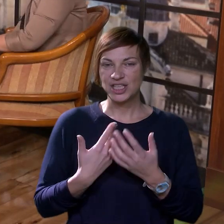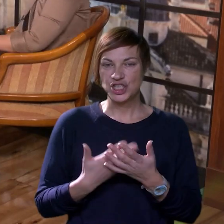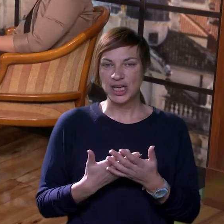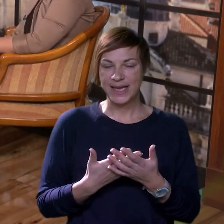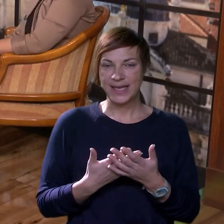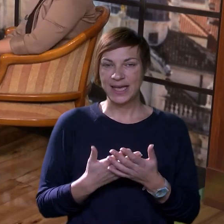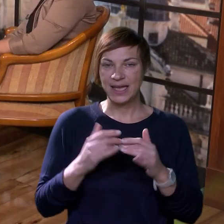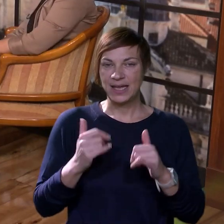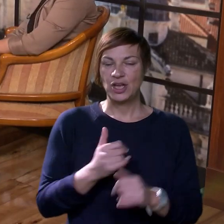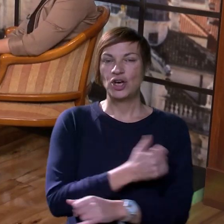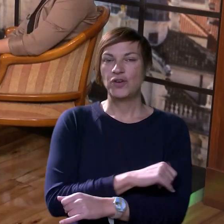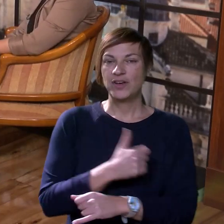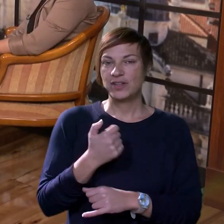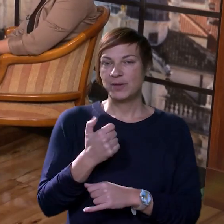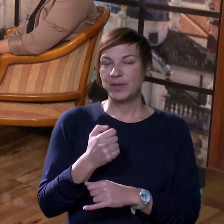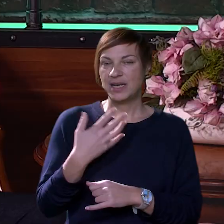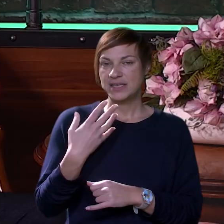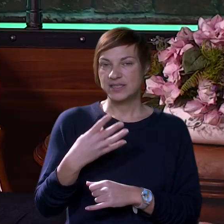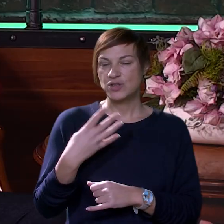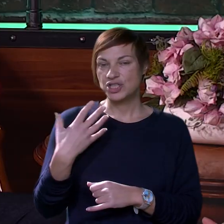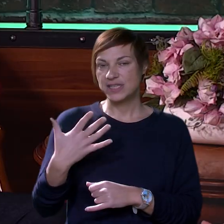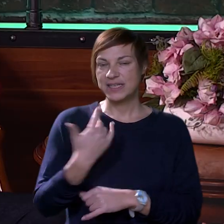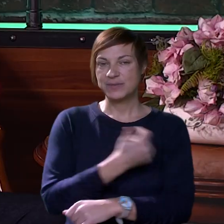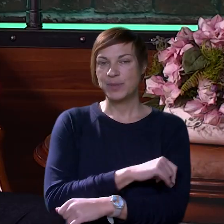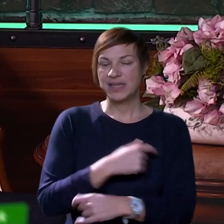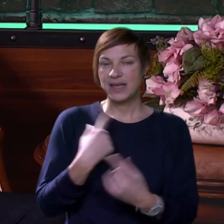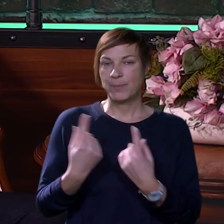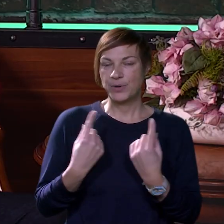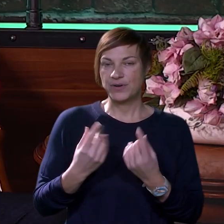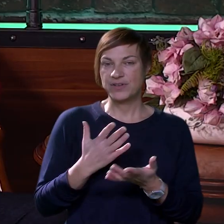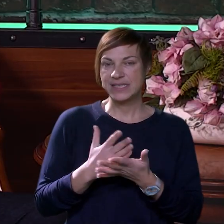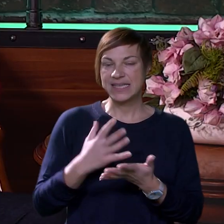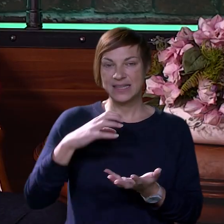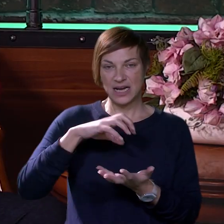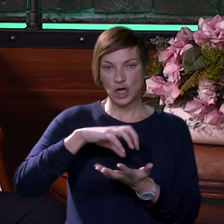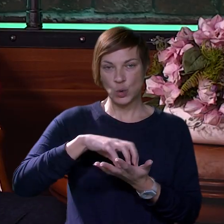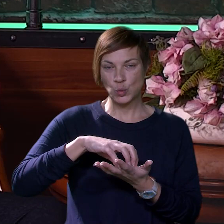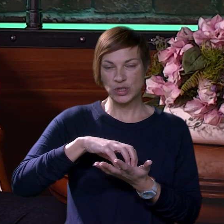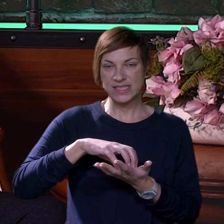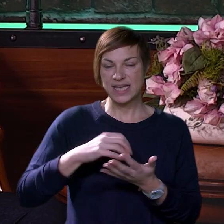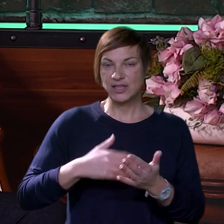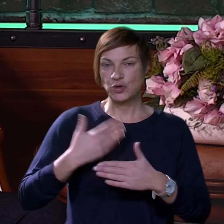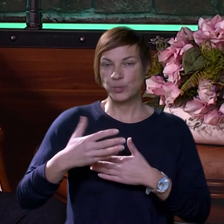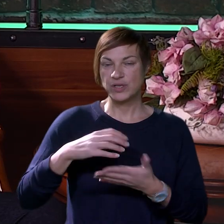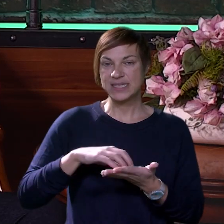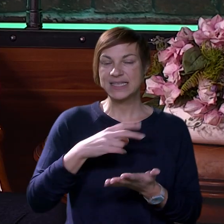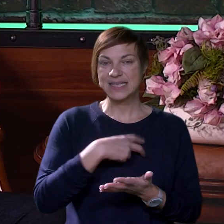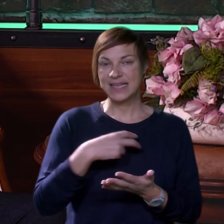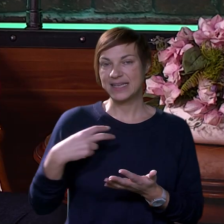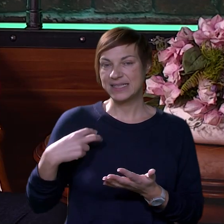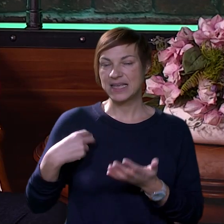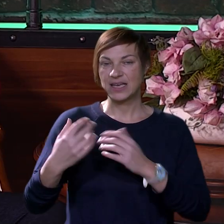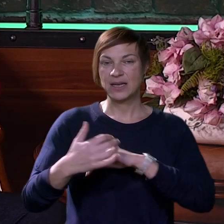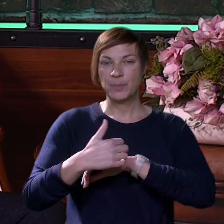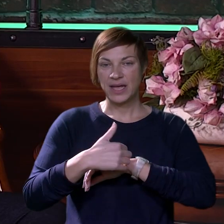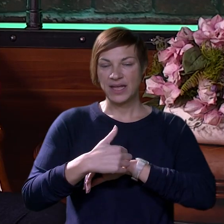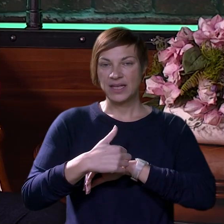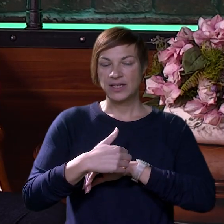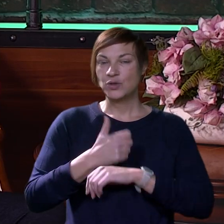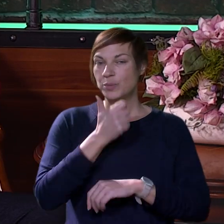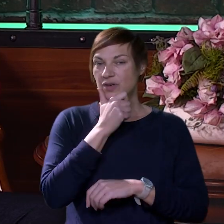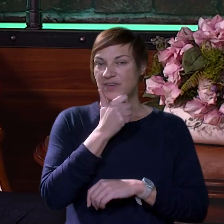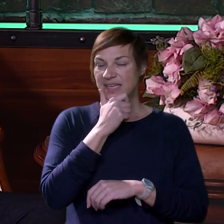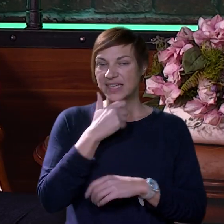Tako je. Ove godine je bila 145. godišnjica, proslavili smo je centralno u Zadru, jer poslije Zadra i Zagreba Dubrovnik